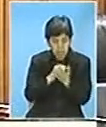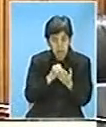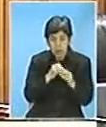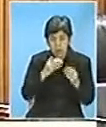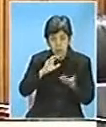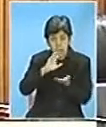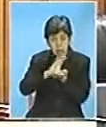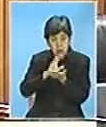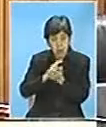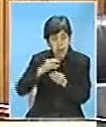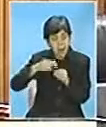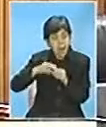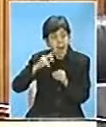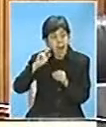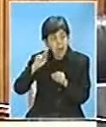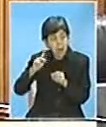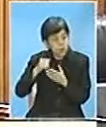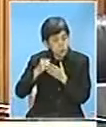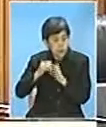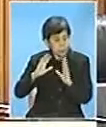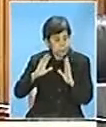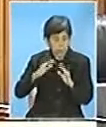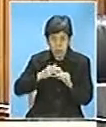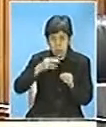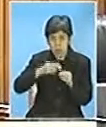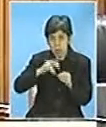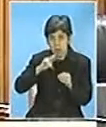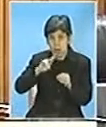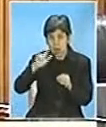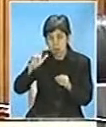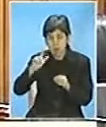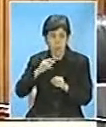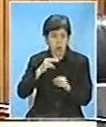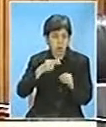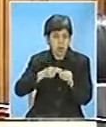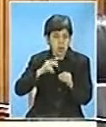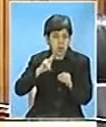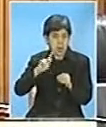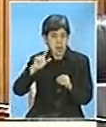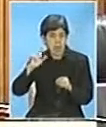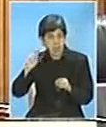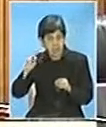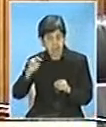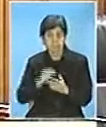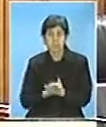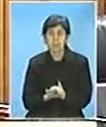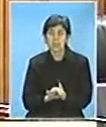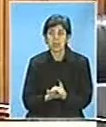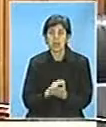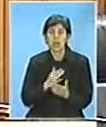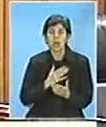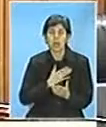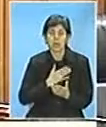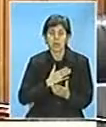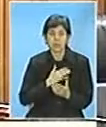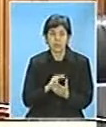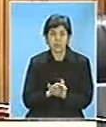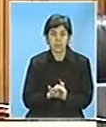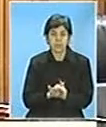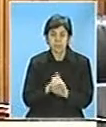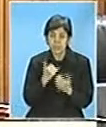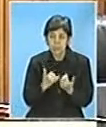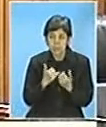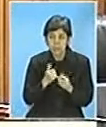ยของแก๊สโดยเฉพาะ LPGแล้วก็ NGV ในส่วน LPG เราก็ได้ทำการต